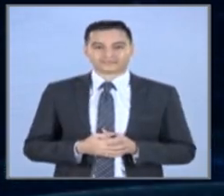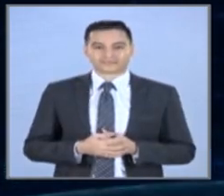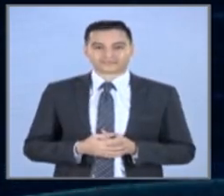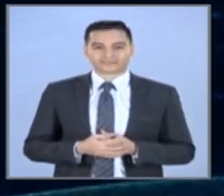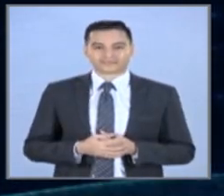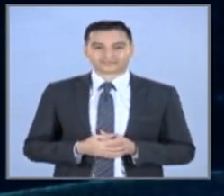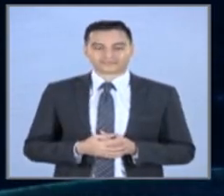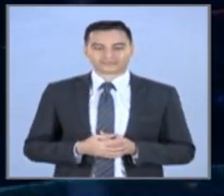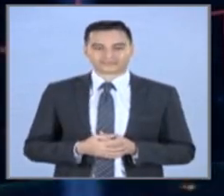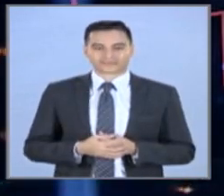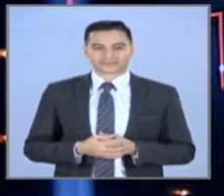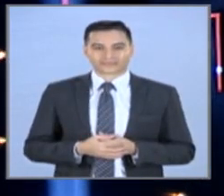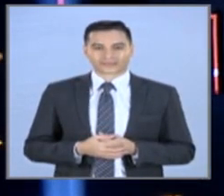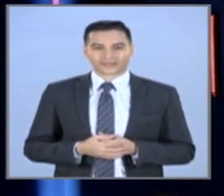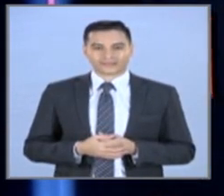المعرفة،